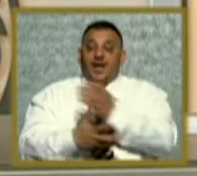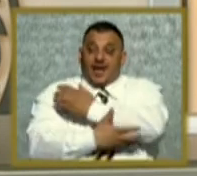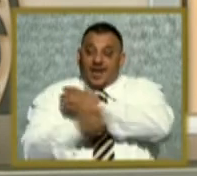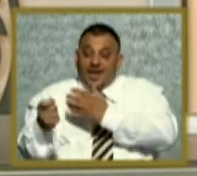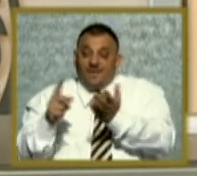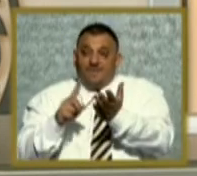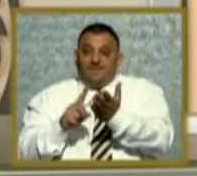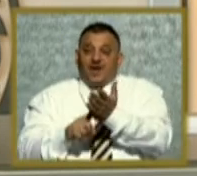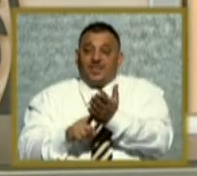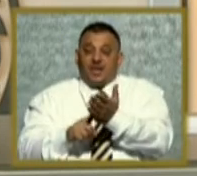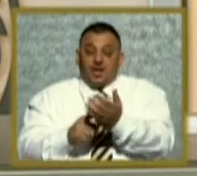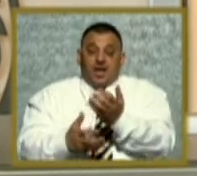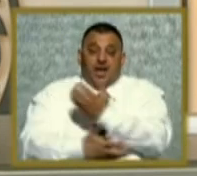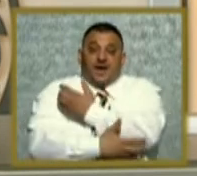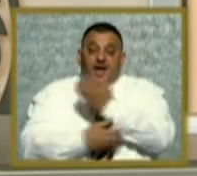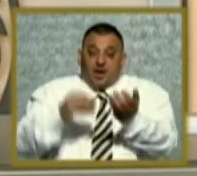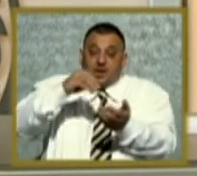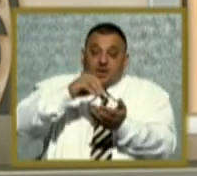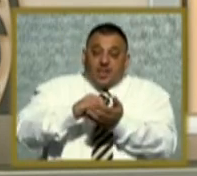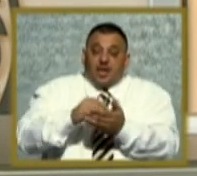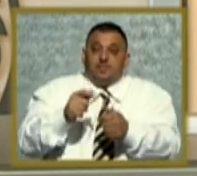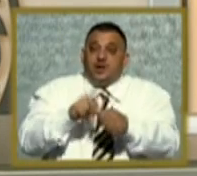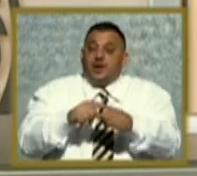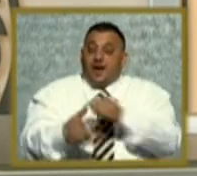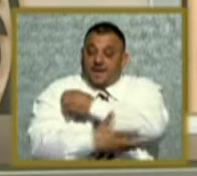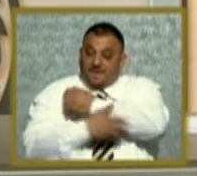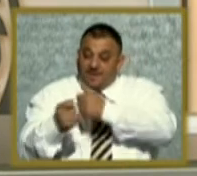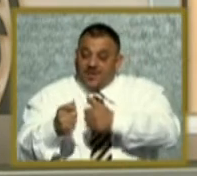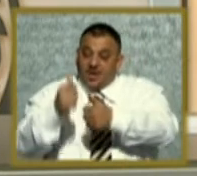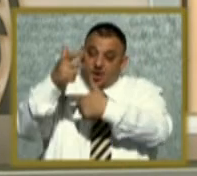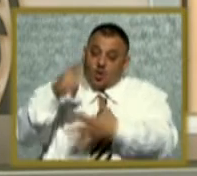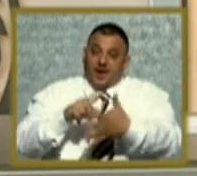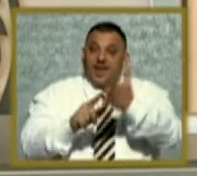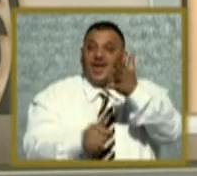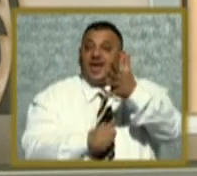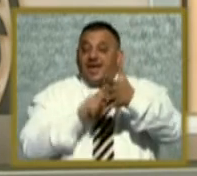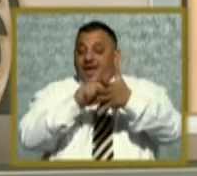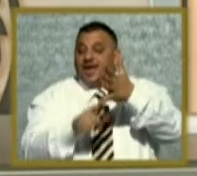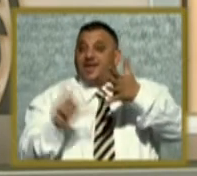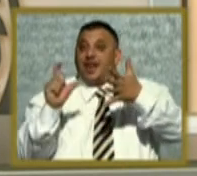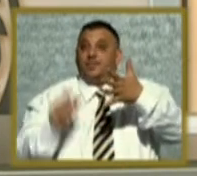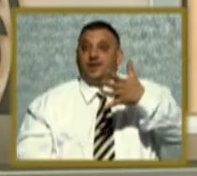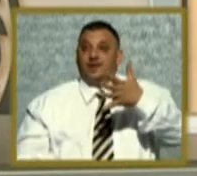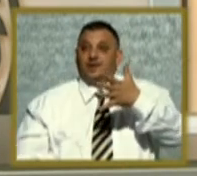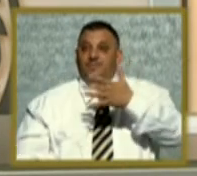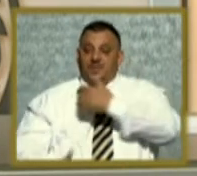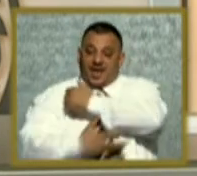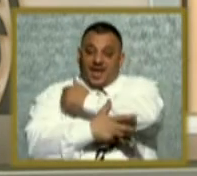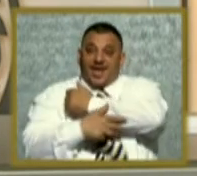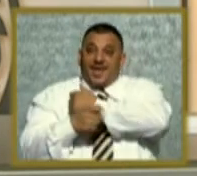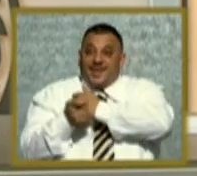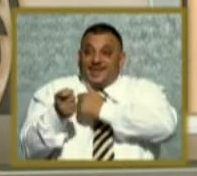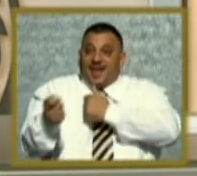والصدقة فضل، الزكاة ركن من أركان الإسلام والصدقة تطوع، ولذلك الزكاة لها